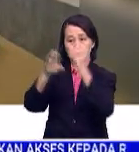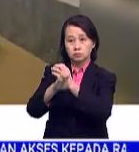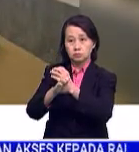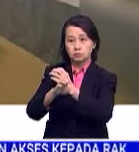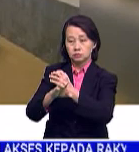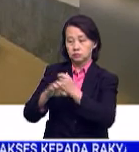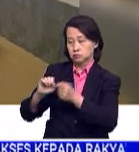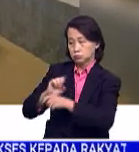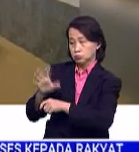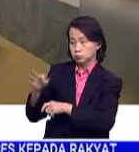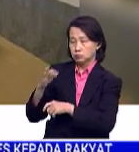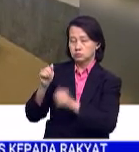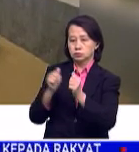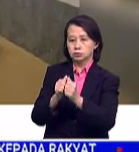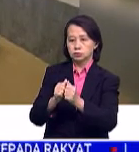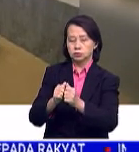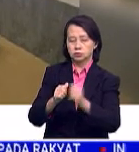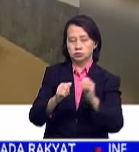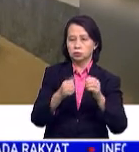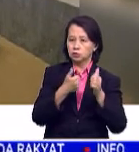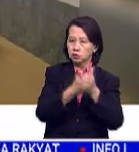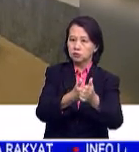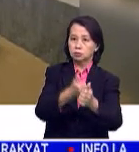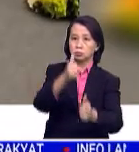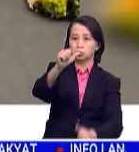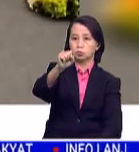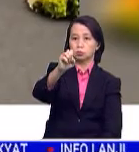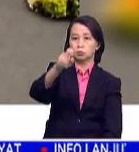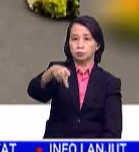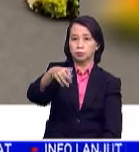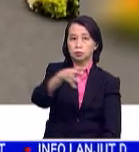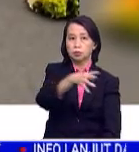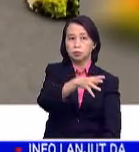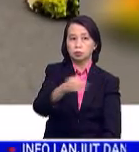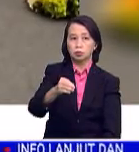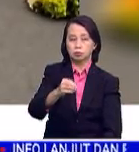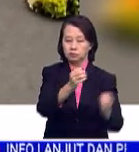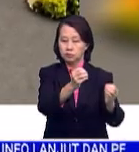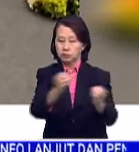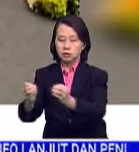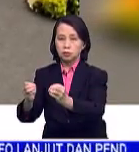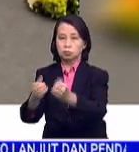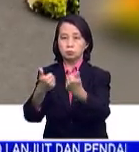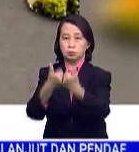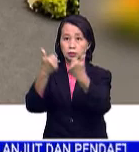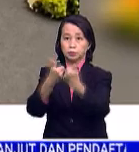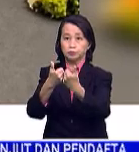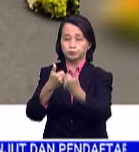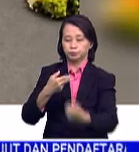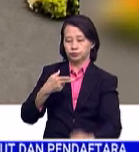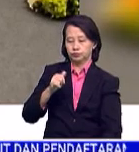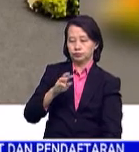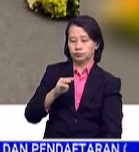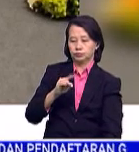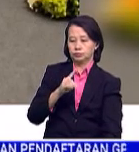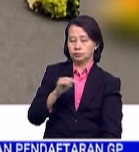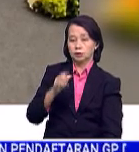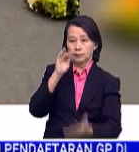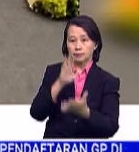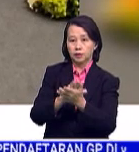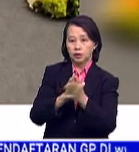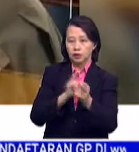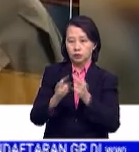komitmen bilas dengan pematuhan pholcidae operasi standard Sufi serta protokol penghancuran perlawanan Hamidin percaya useful